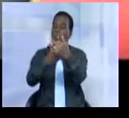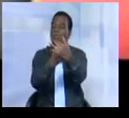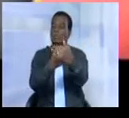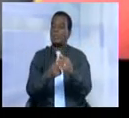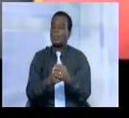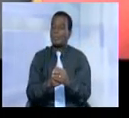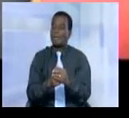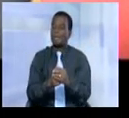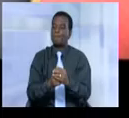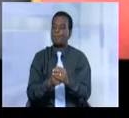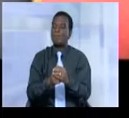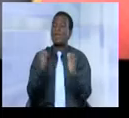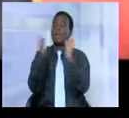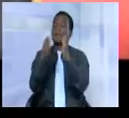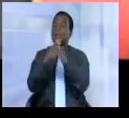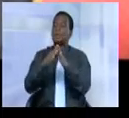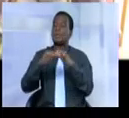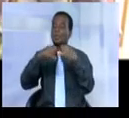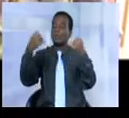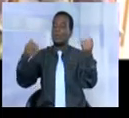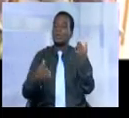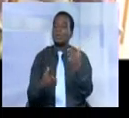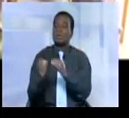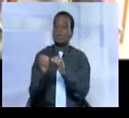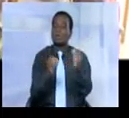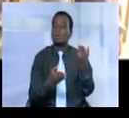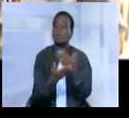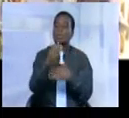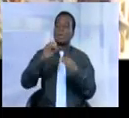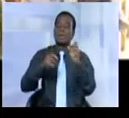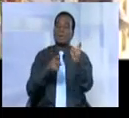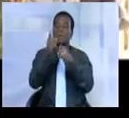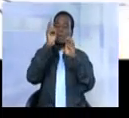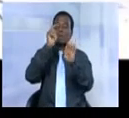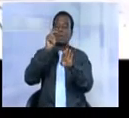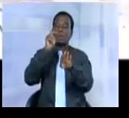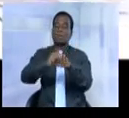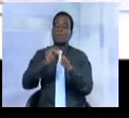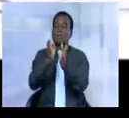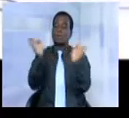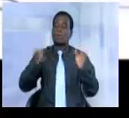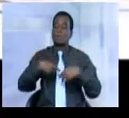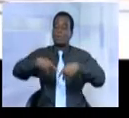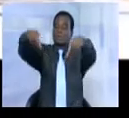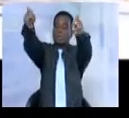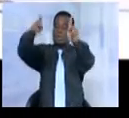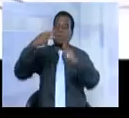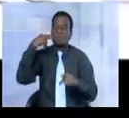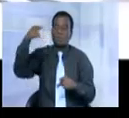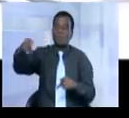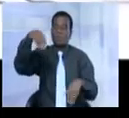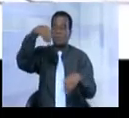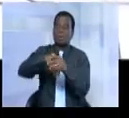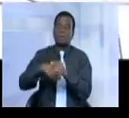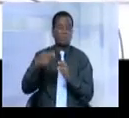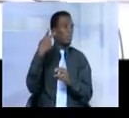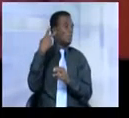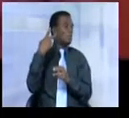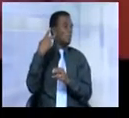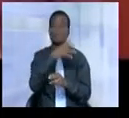La conférence de presse organisée par la direction générale de la compagnie a aussi permis de regarder dans le